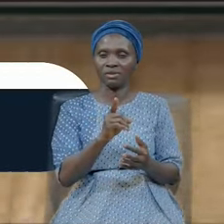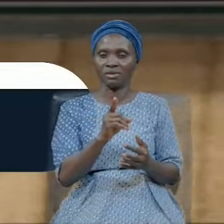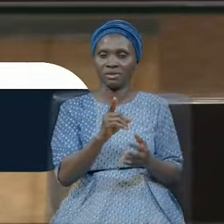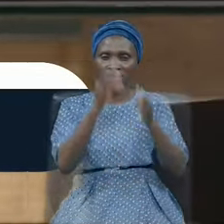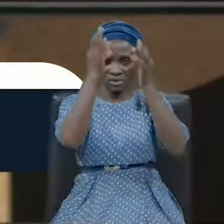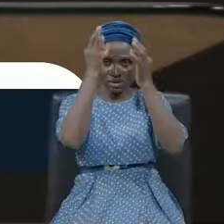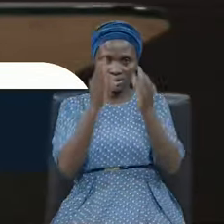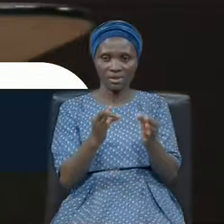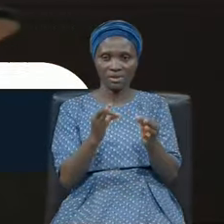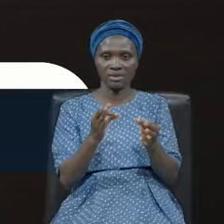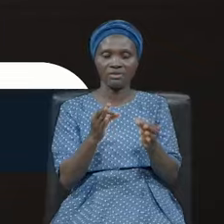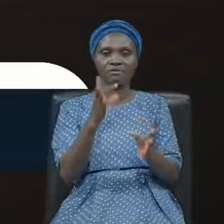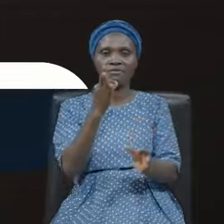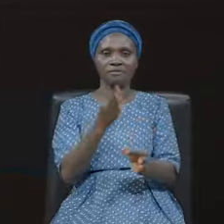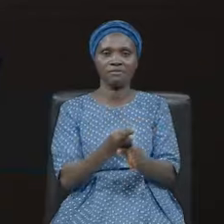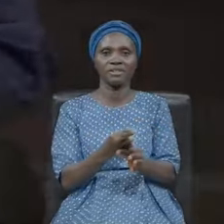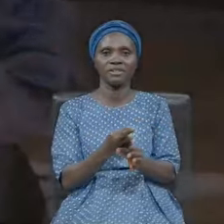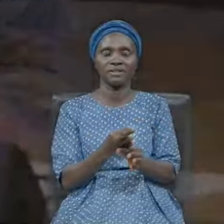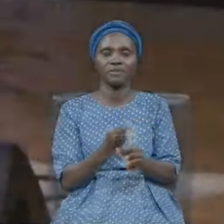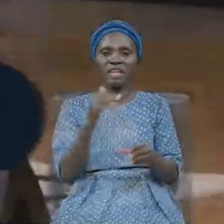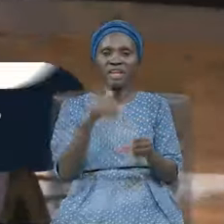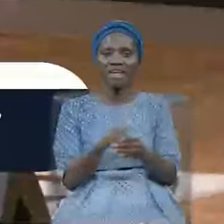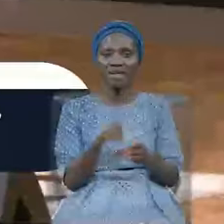décisive. Nous allons à